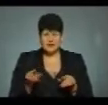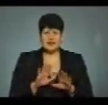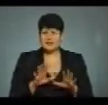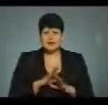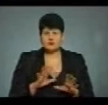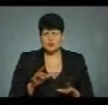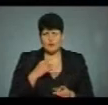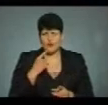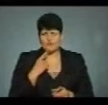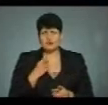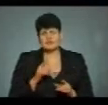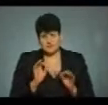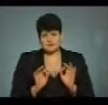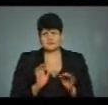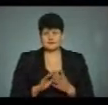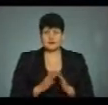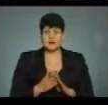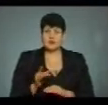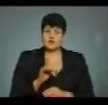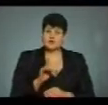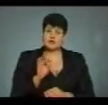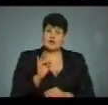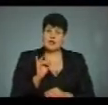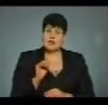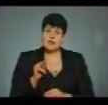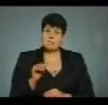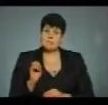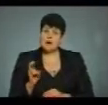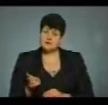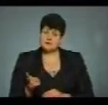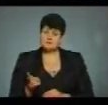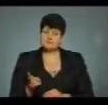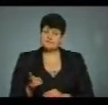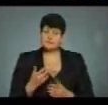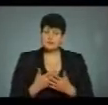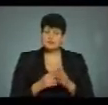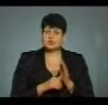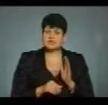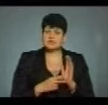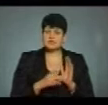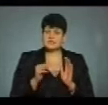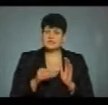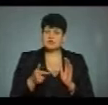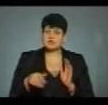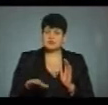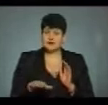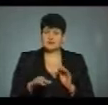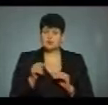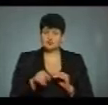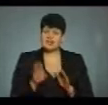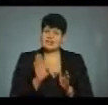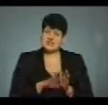казати, це не в досить хорошому стані. Щодо ріпаку зимо, майже 67 тисяч гектарів, тут дещо